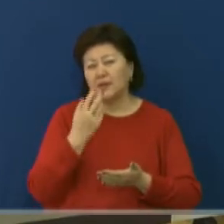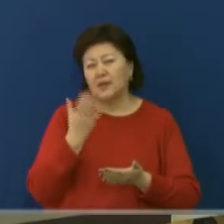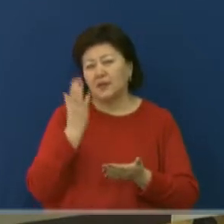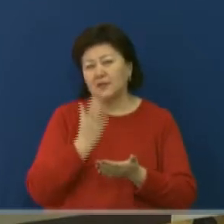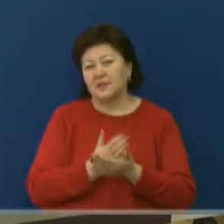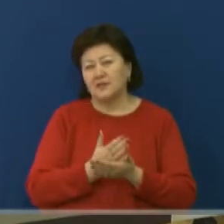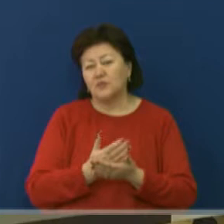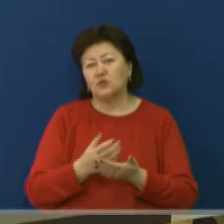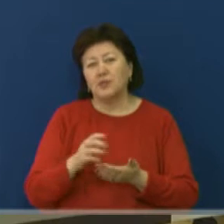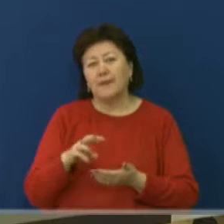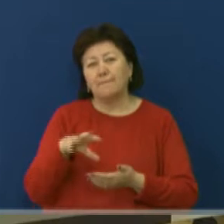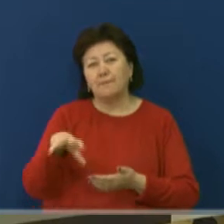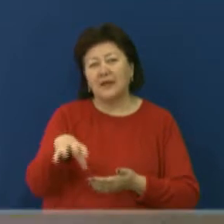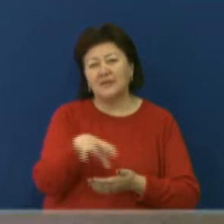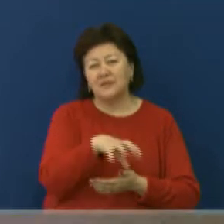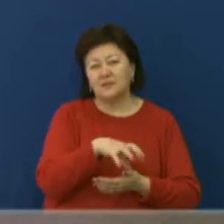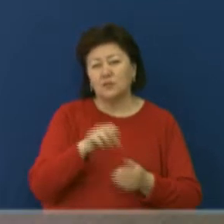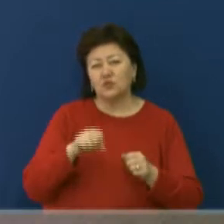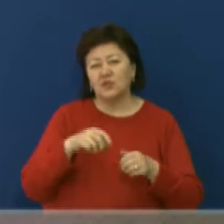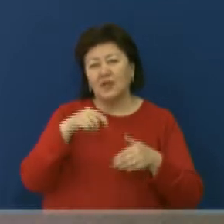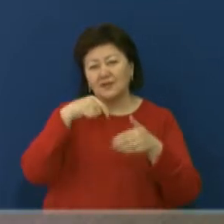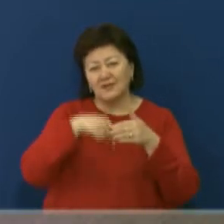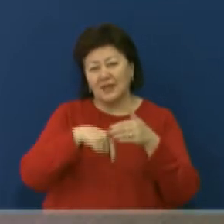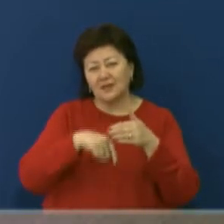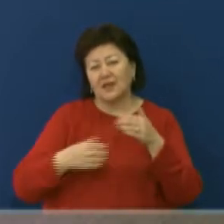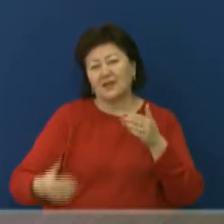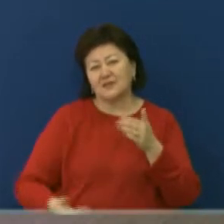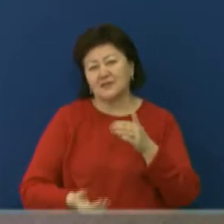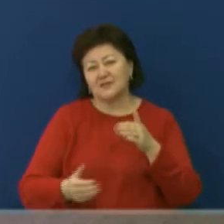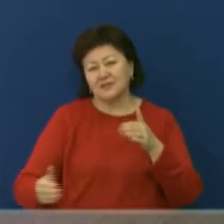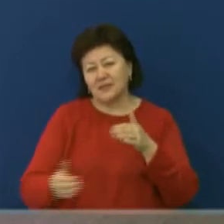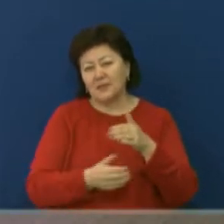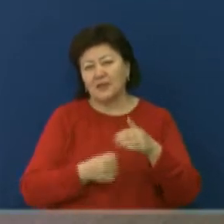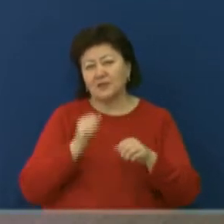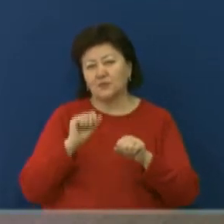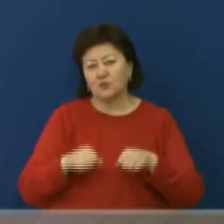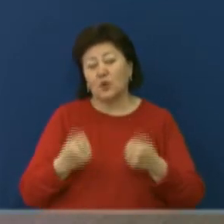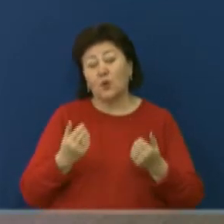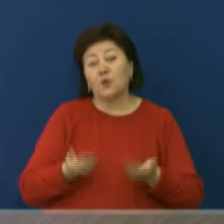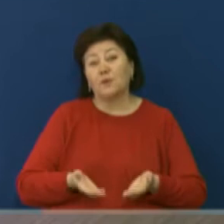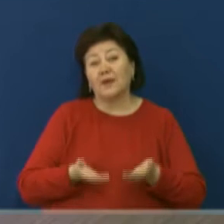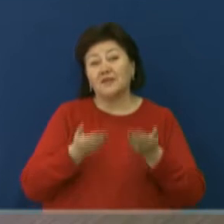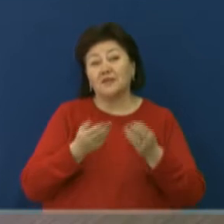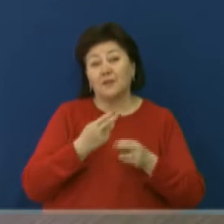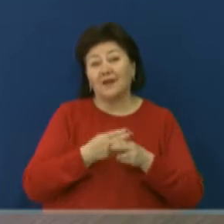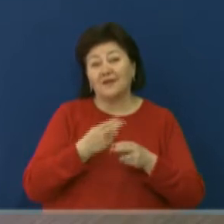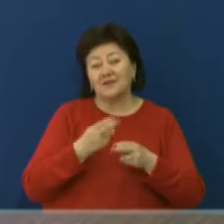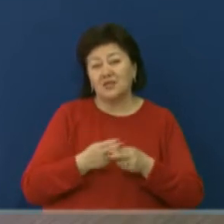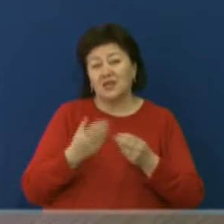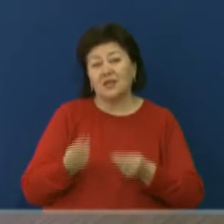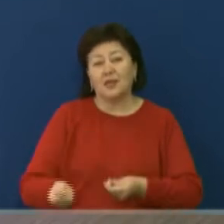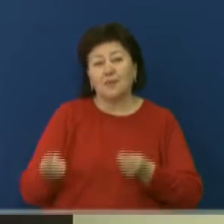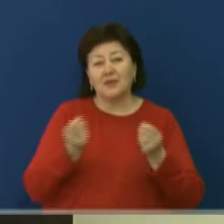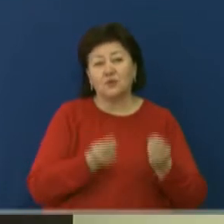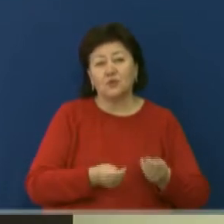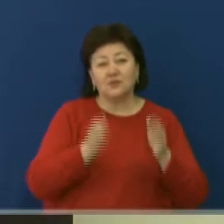Наш магнит может собирать железный мусор со дна. Теперь вы можете увидеть гайки. Он поднимает гайки и подносит к специальному контейнеру.